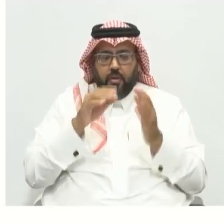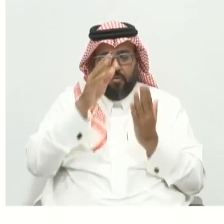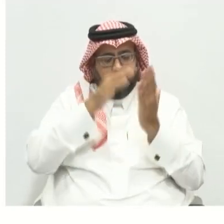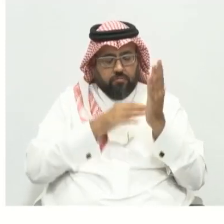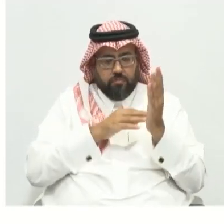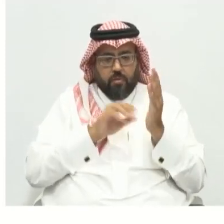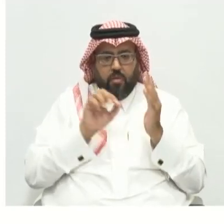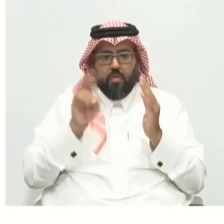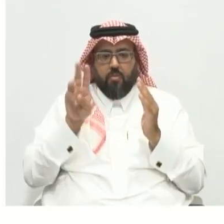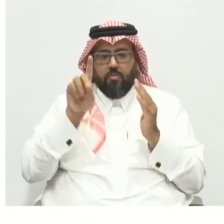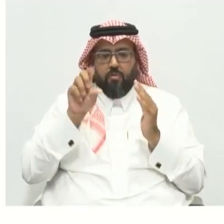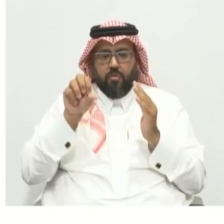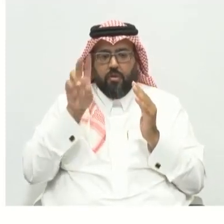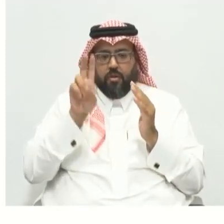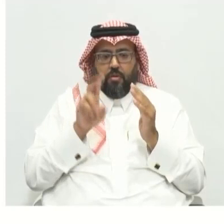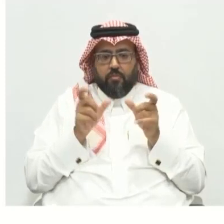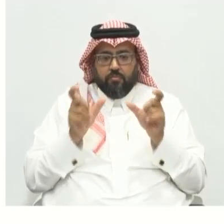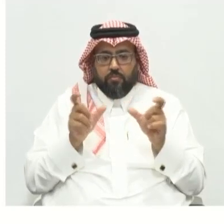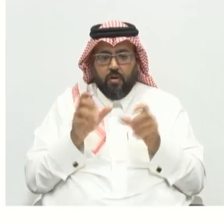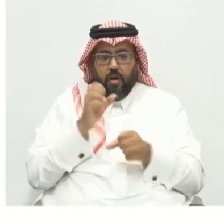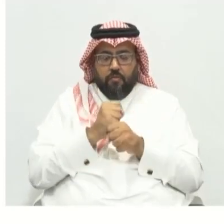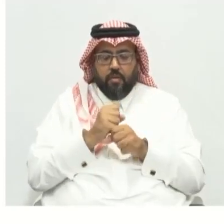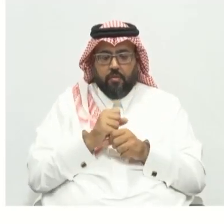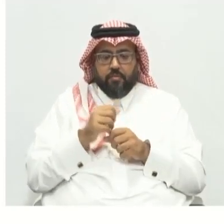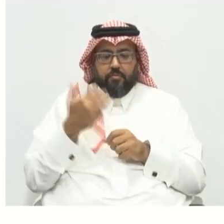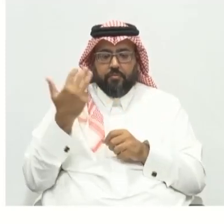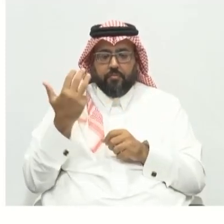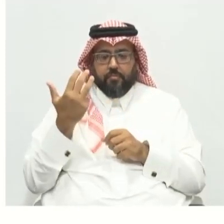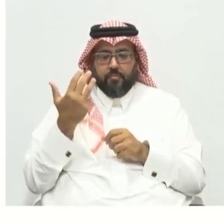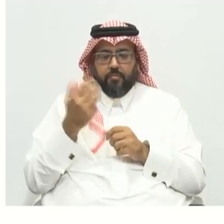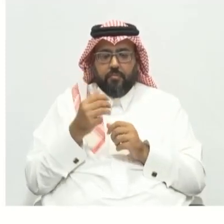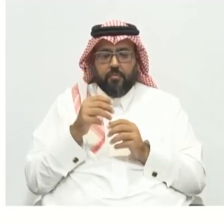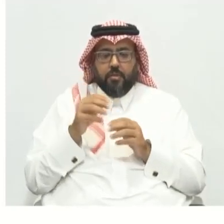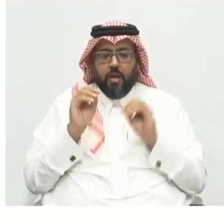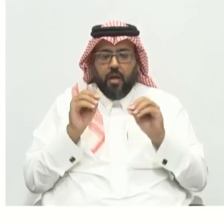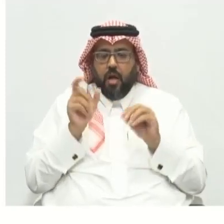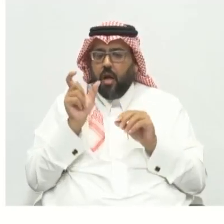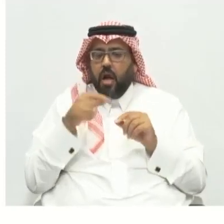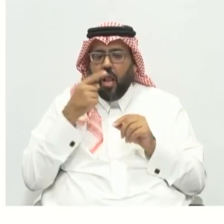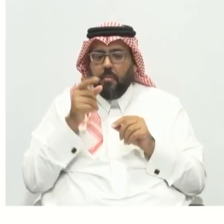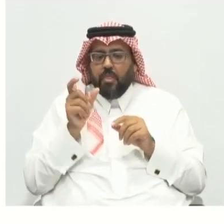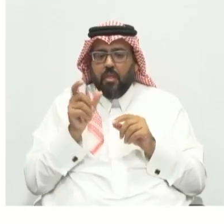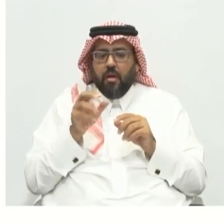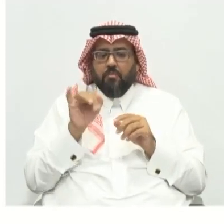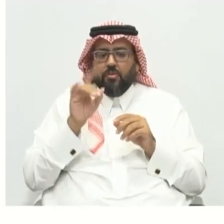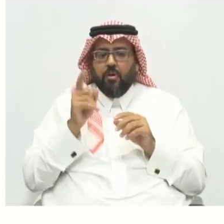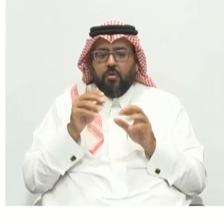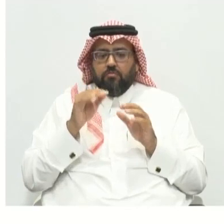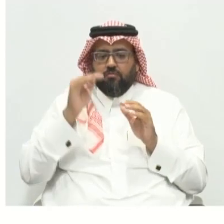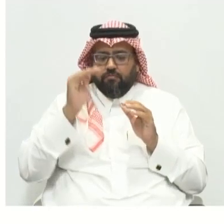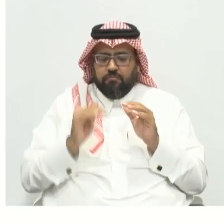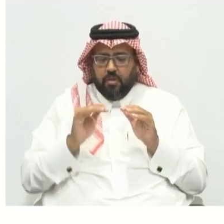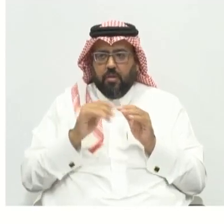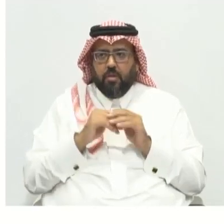الثبوتيه او حجبها وعدم المحافظه عليها التاسعه الفقره التاسعه استخدام الكلمات المسيئه التي تحط من